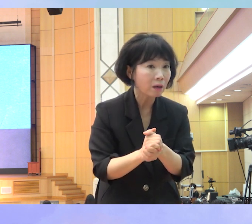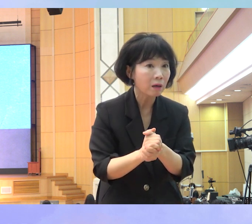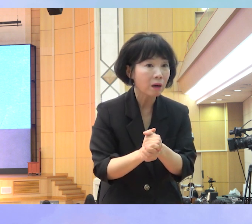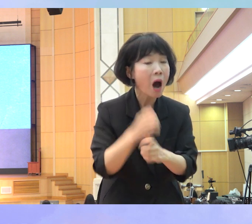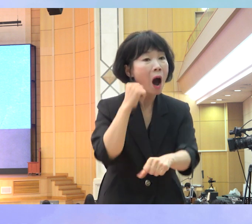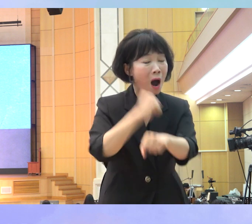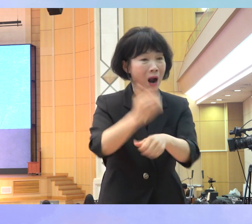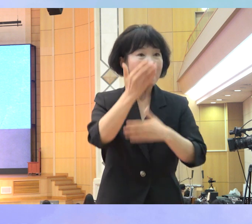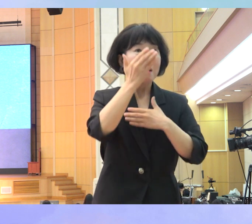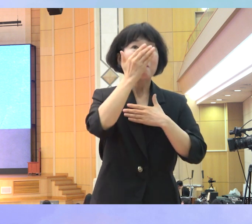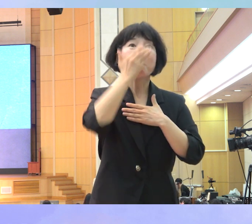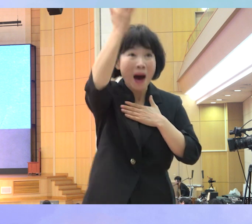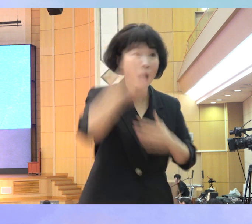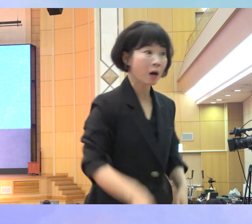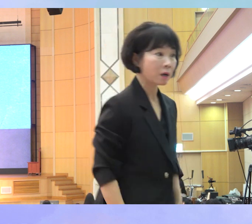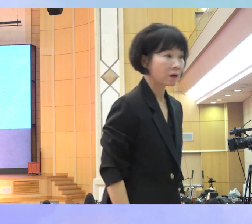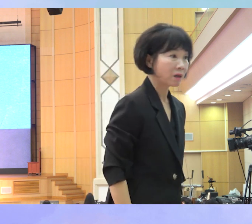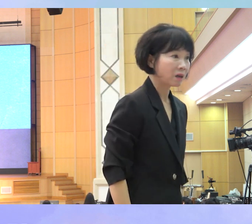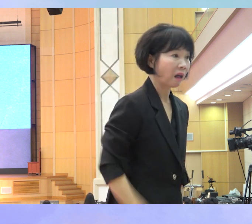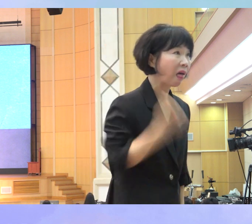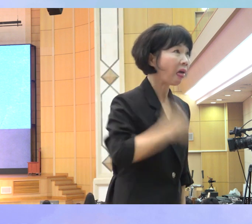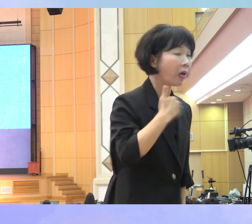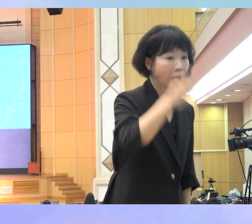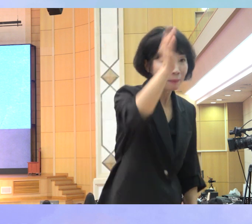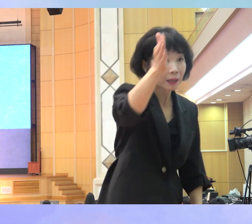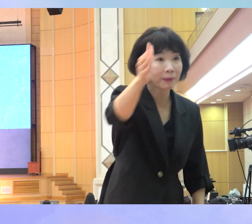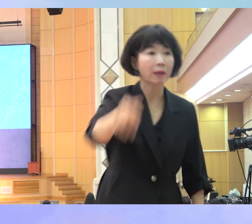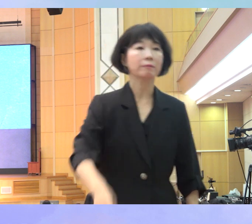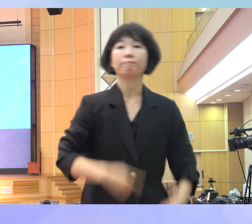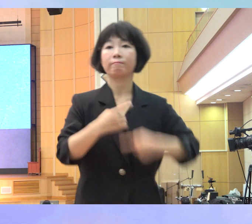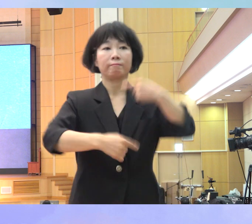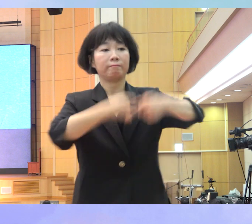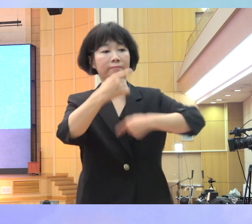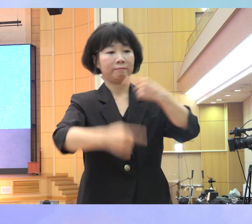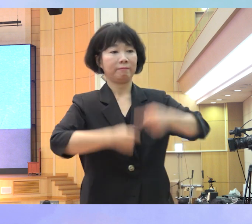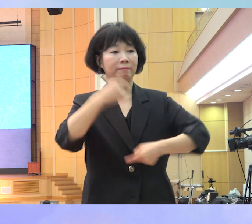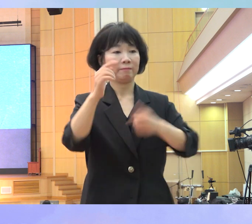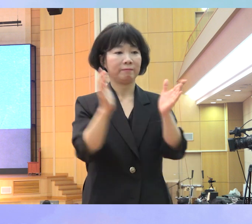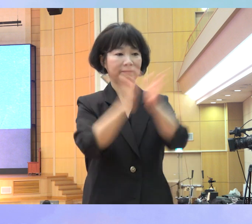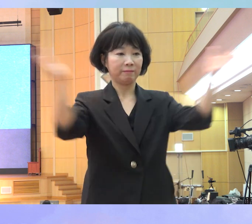1절 한번 불러보겠습니다. 찬양 박수 치면서.